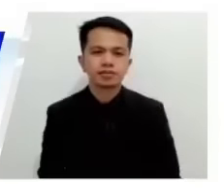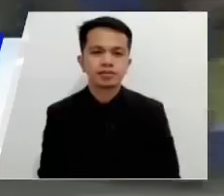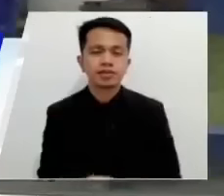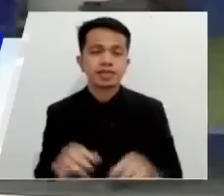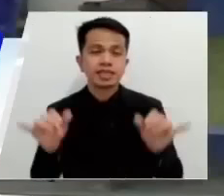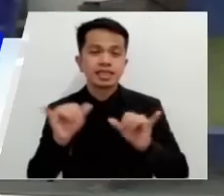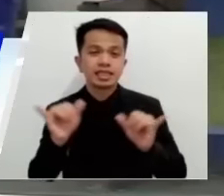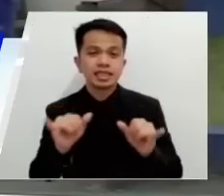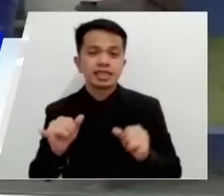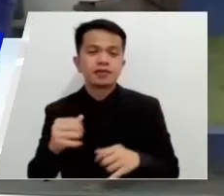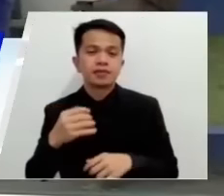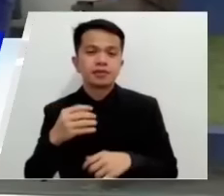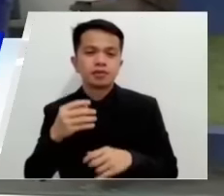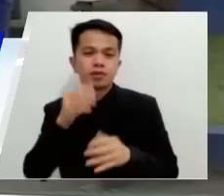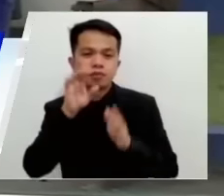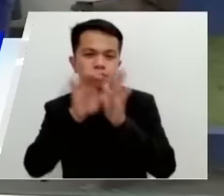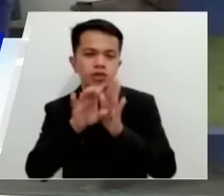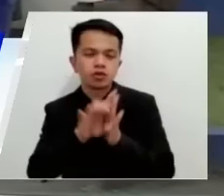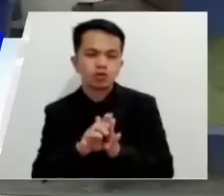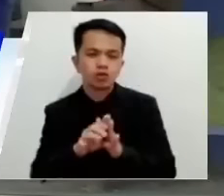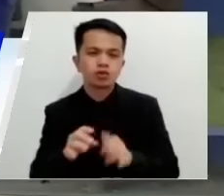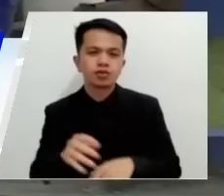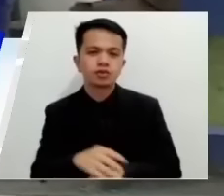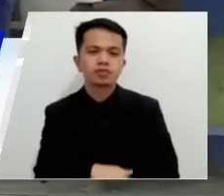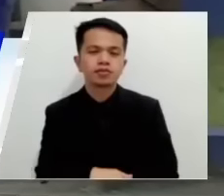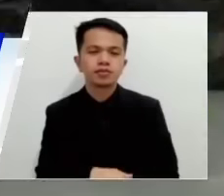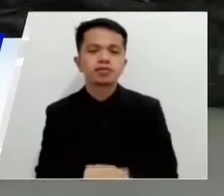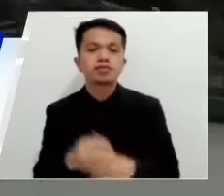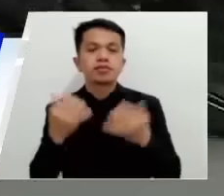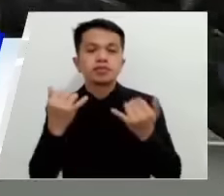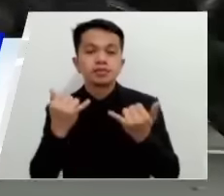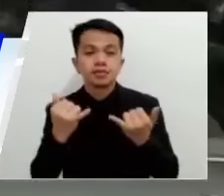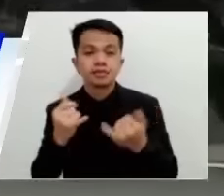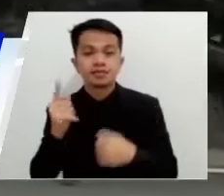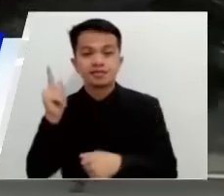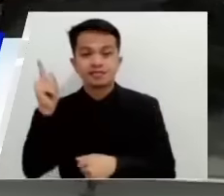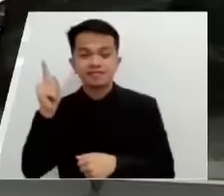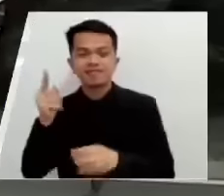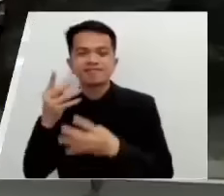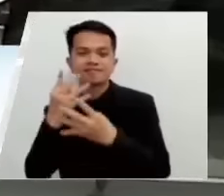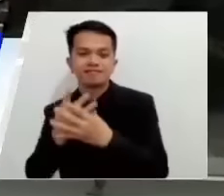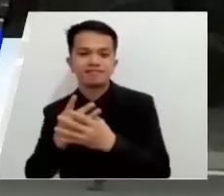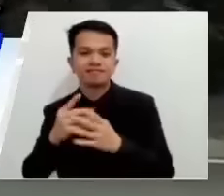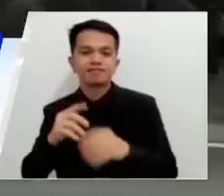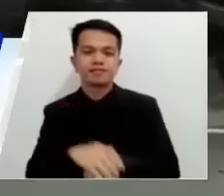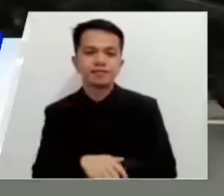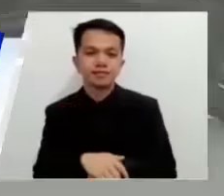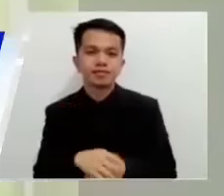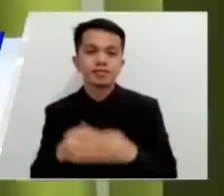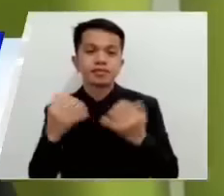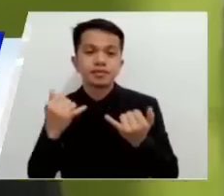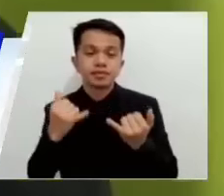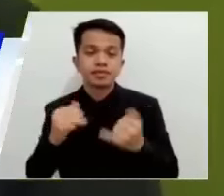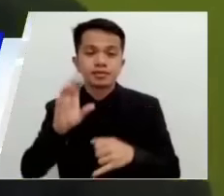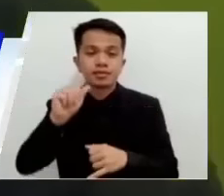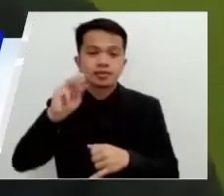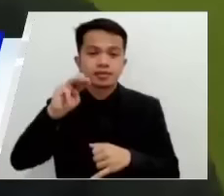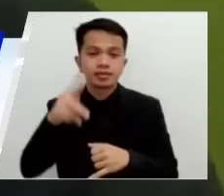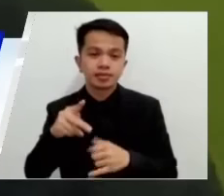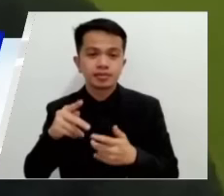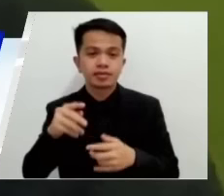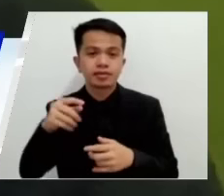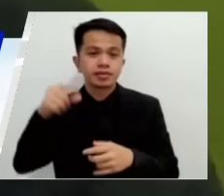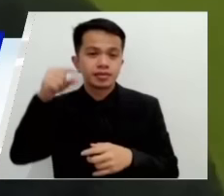mugshots. Nakakulong sila ngayon sa PNP Custodial Center. Ang iginigiit ng kampo ni Quiboloy, sumuko at